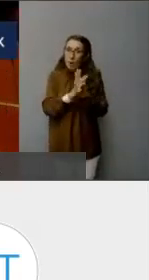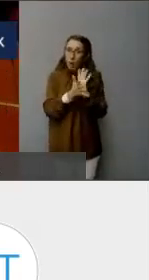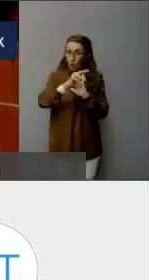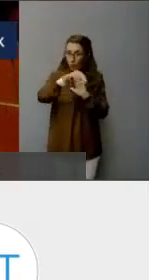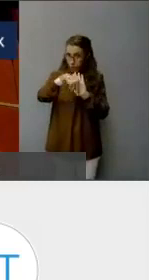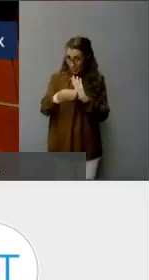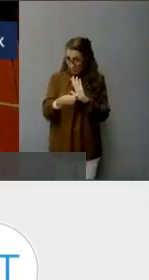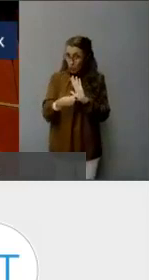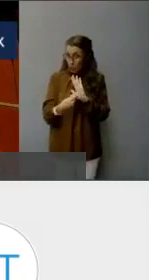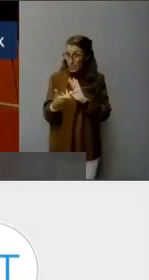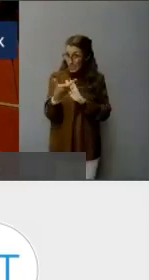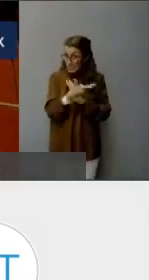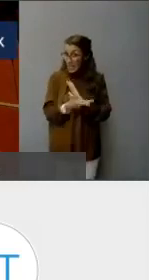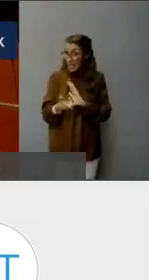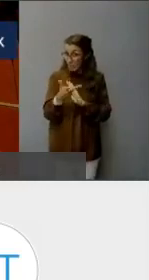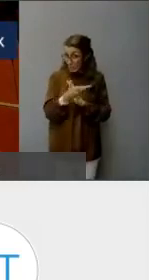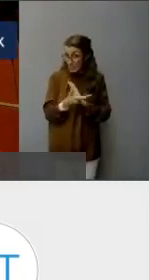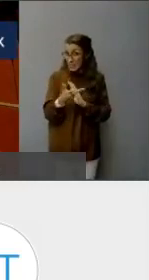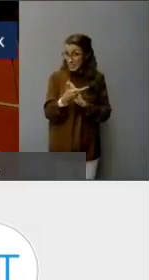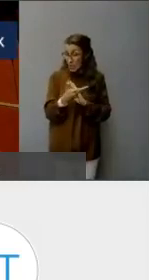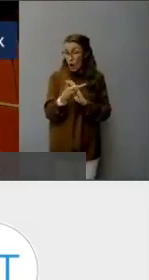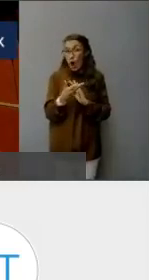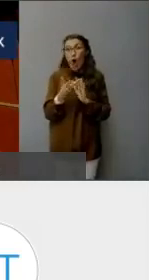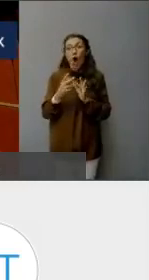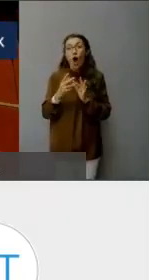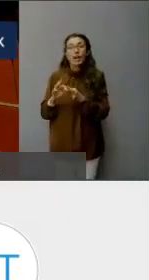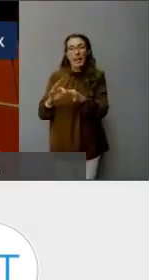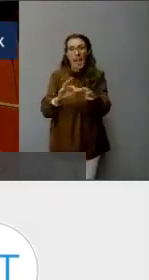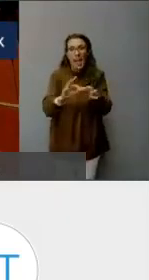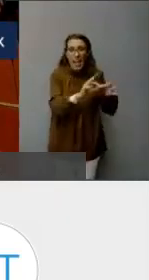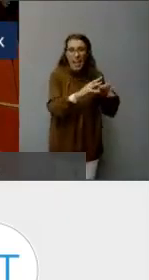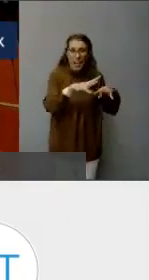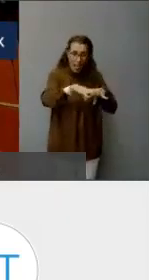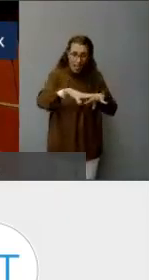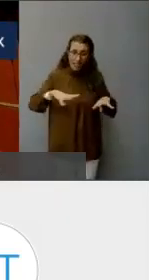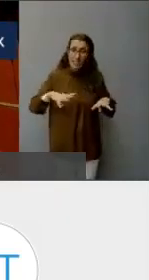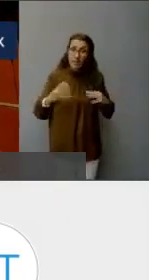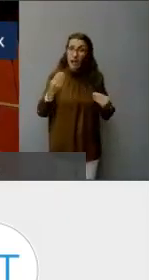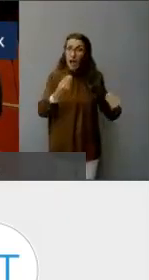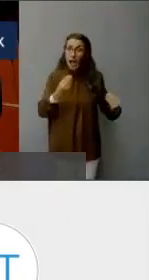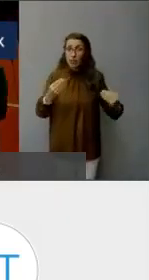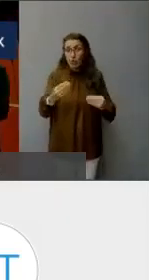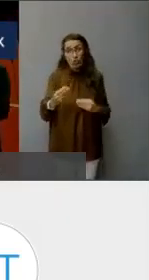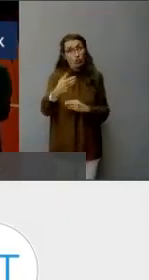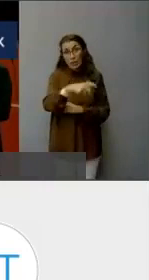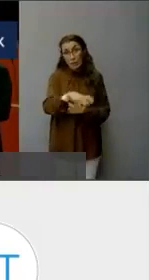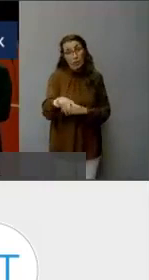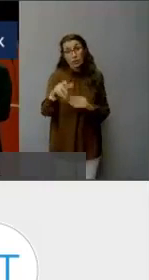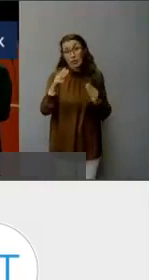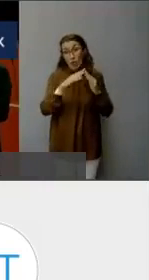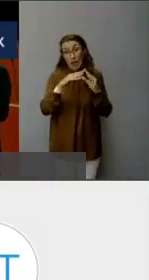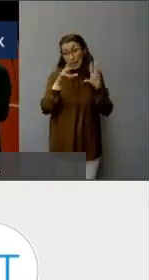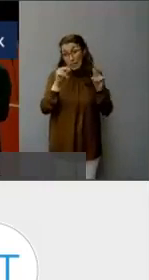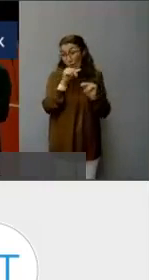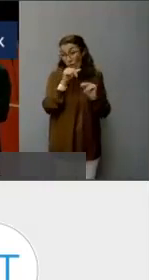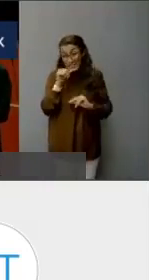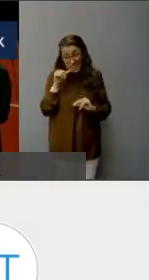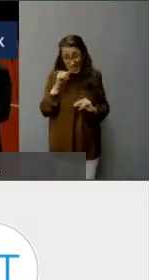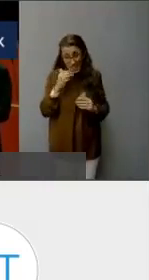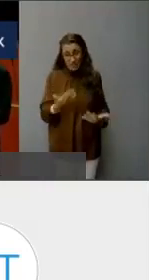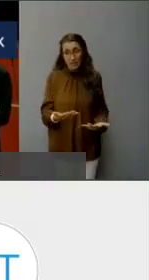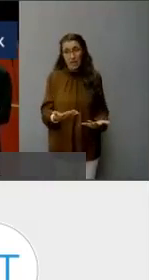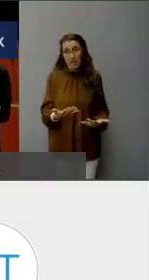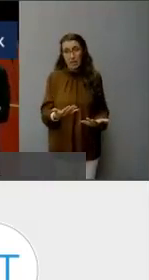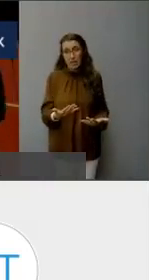realizzare questi re queste reti che serviranno nuove case per virare nuove case ma e gli poniamo l'obbligo di